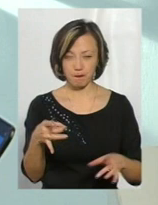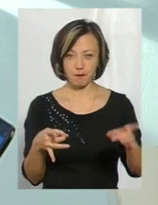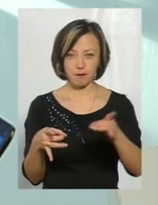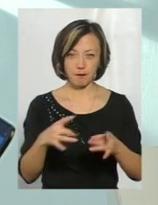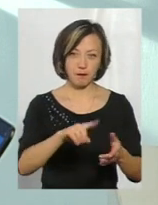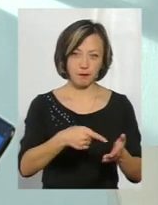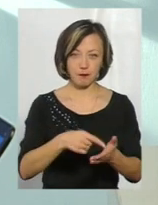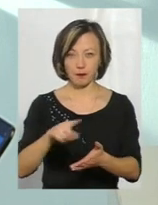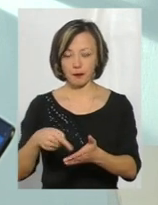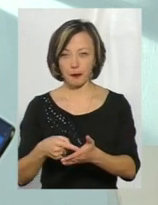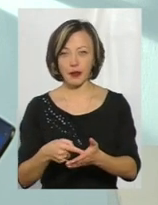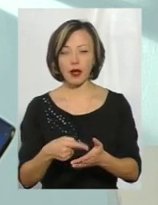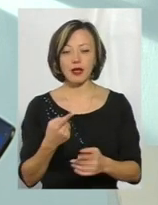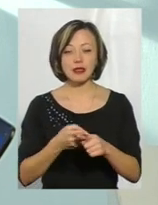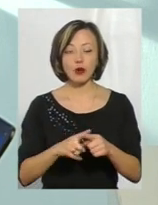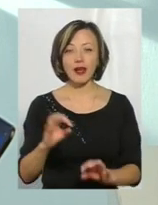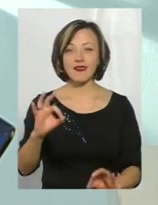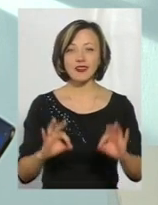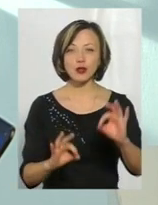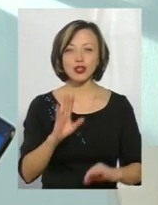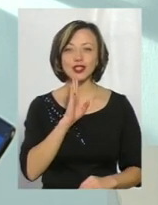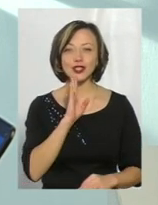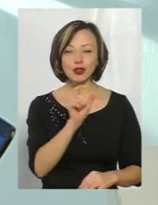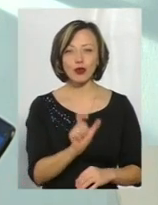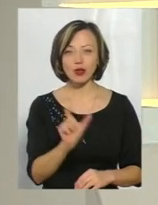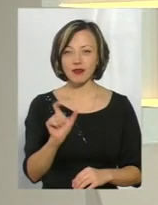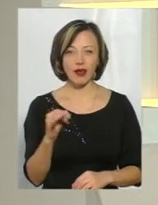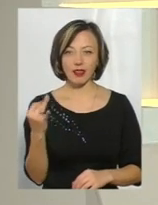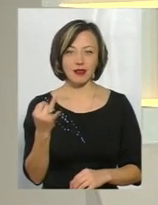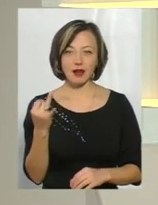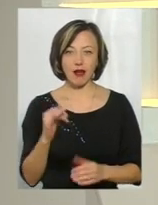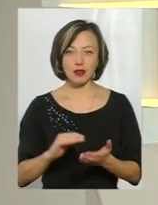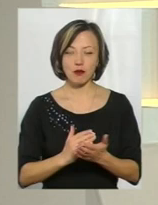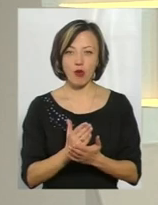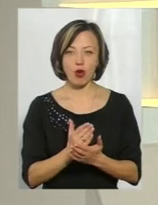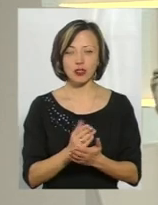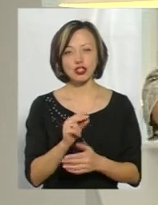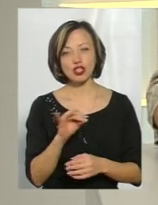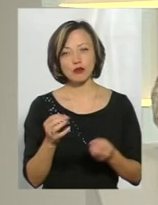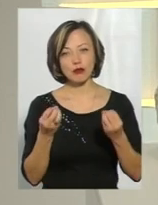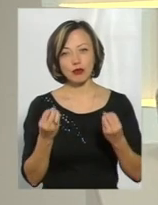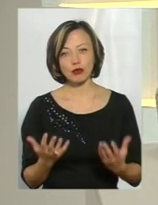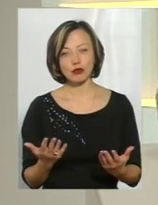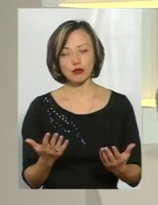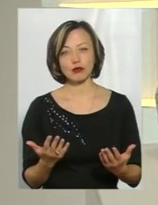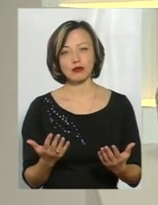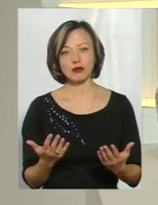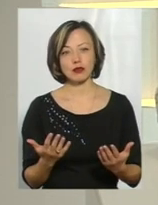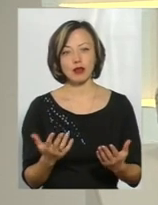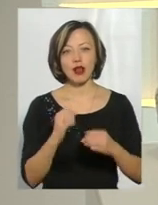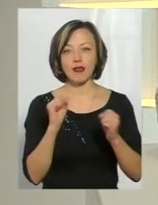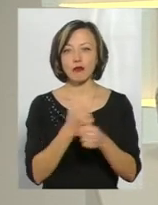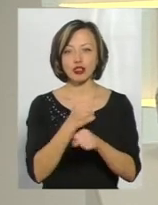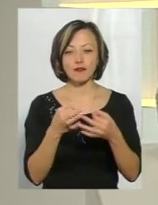той, ну, скажімо, відсоток жіноцтва не цікавиться політикою? Чи це просто, ну, такий